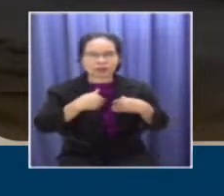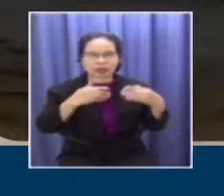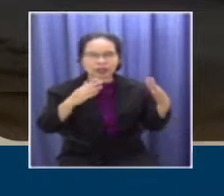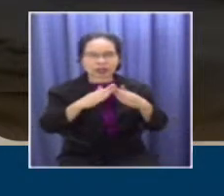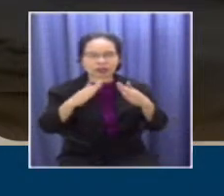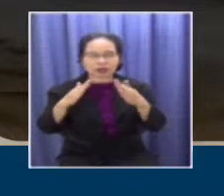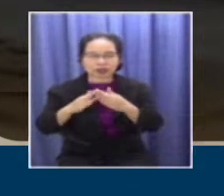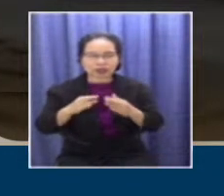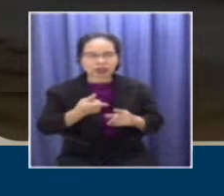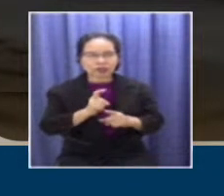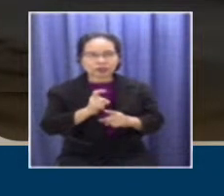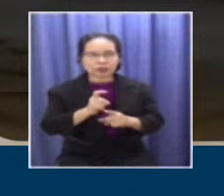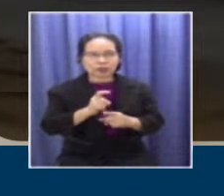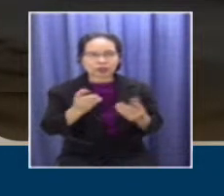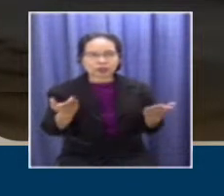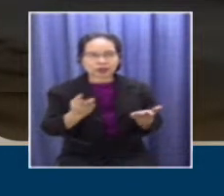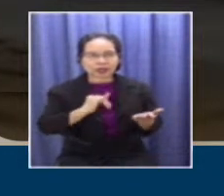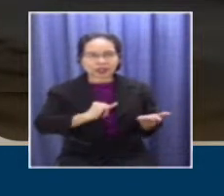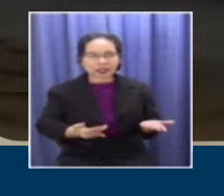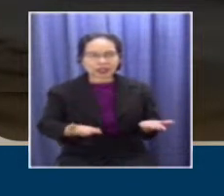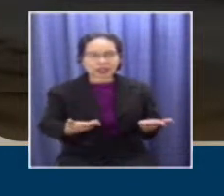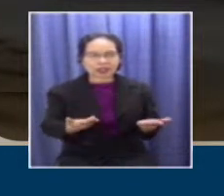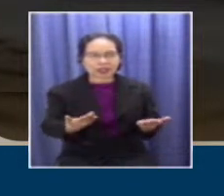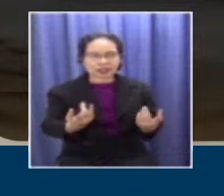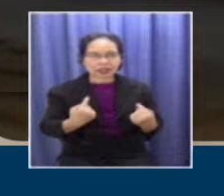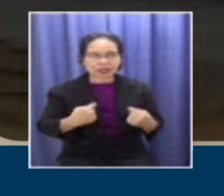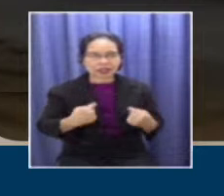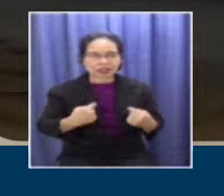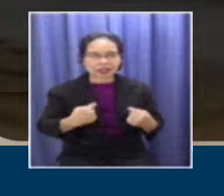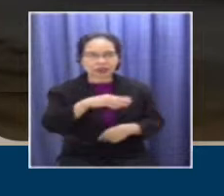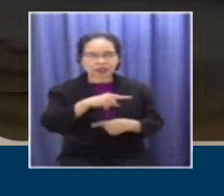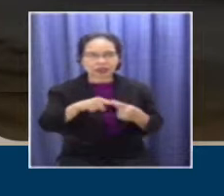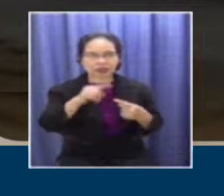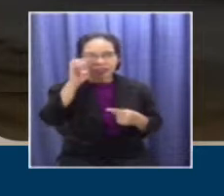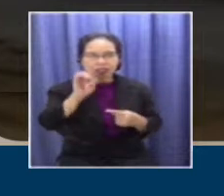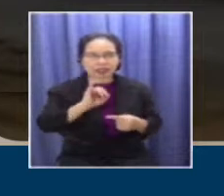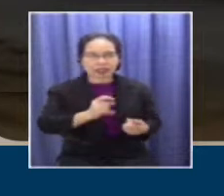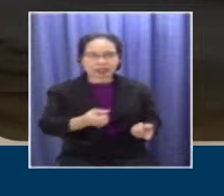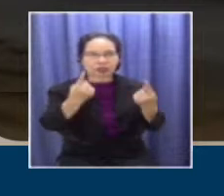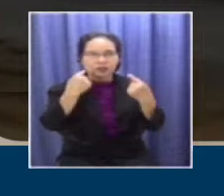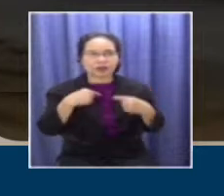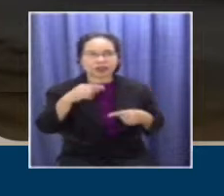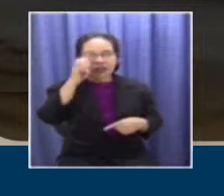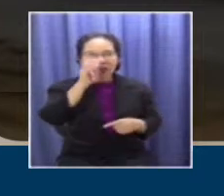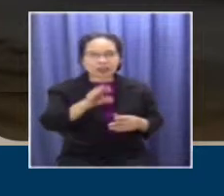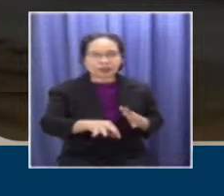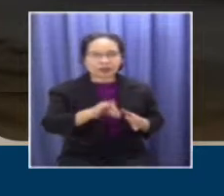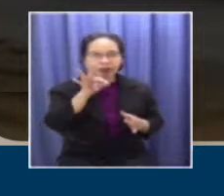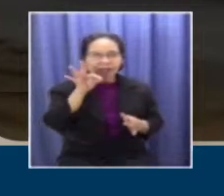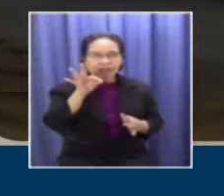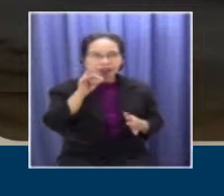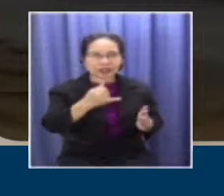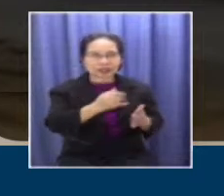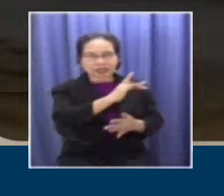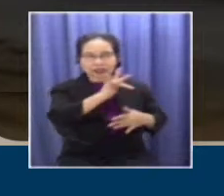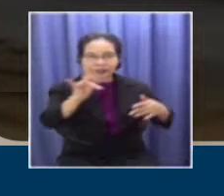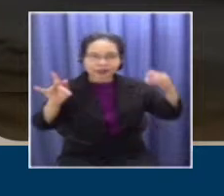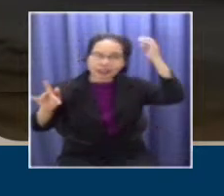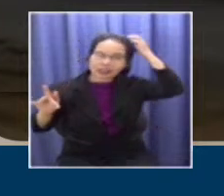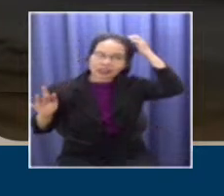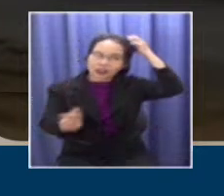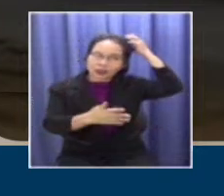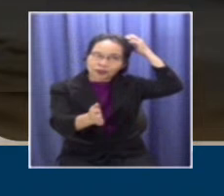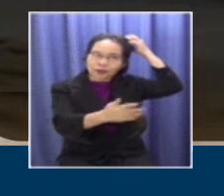mesa ne makomeda na mefiri mu mebaaye no mu na oba abato se